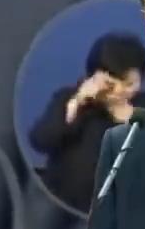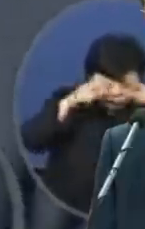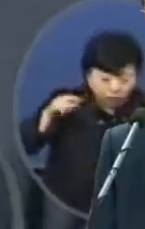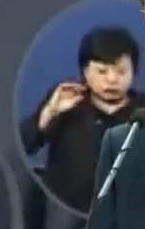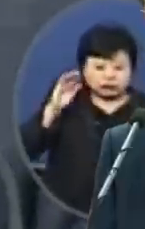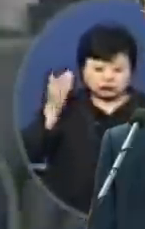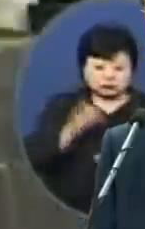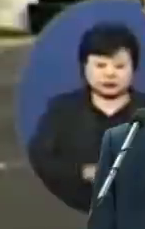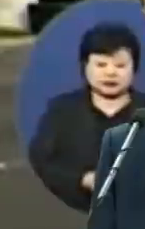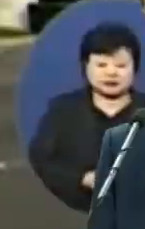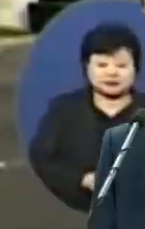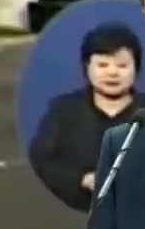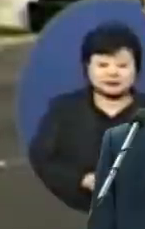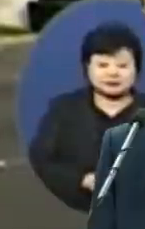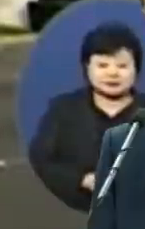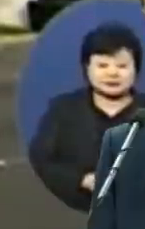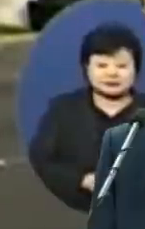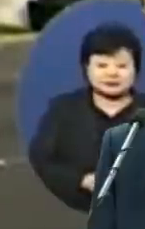되었었습니다.